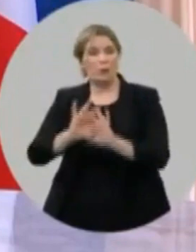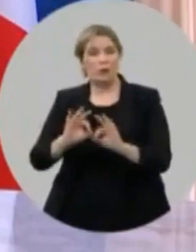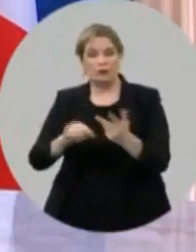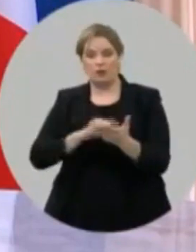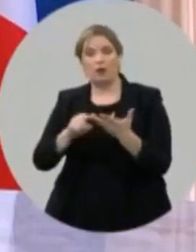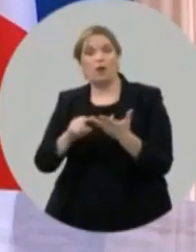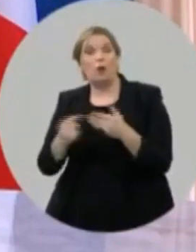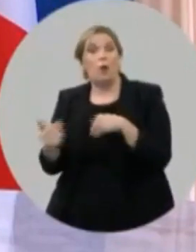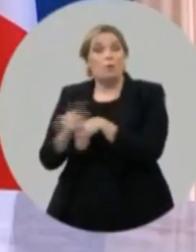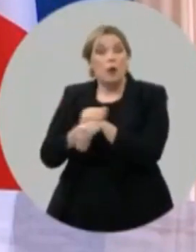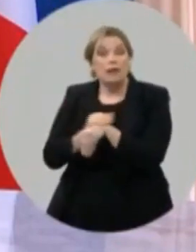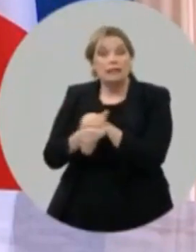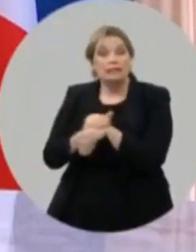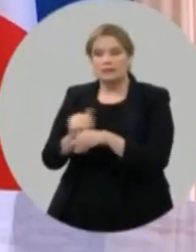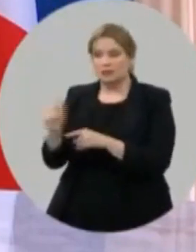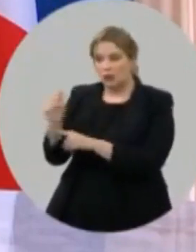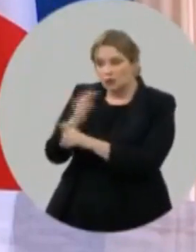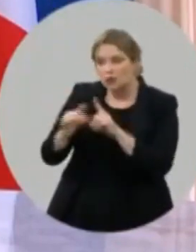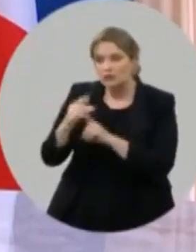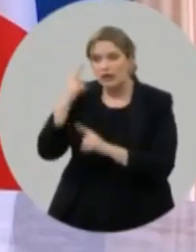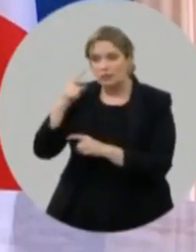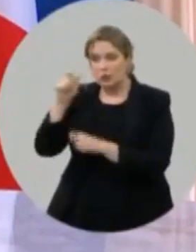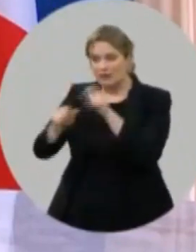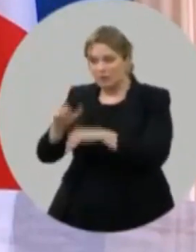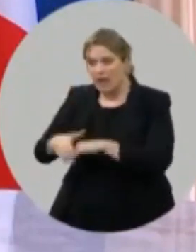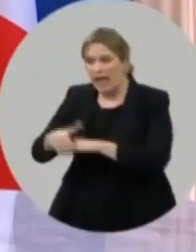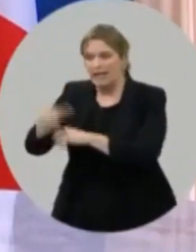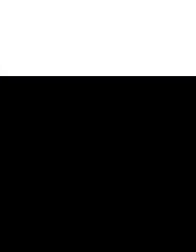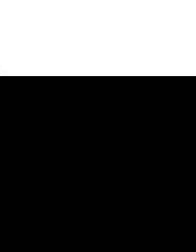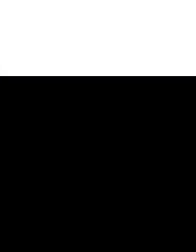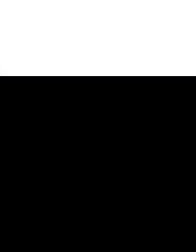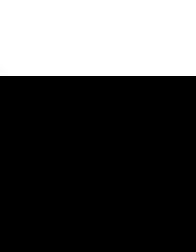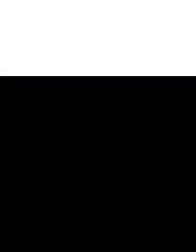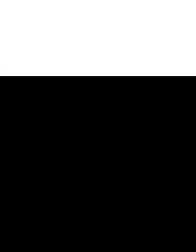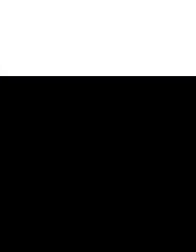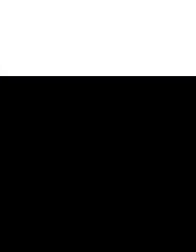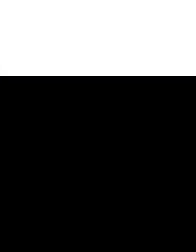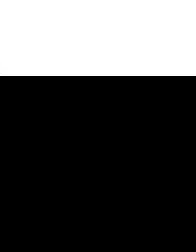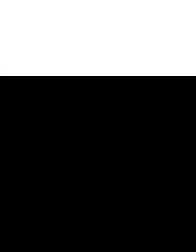Notre politique sociale aidant les plus démunis.